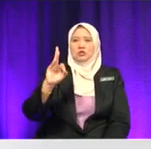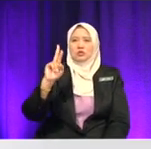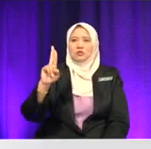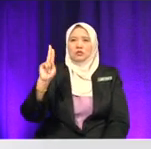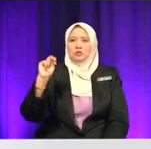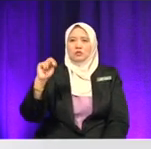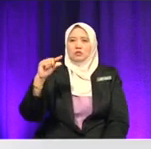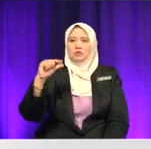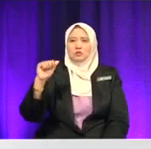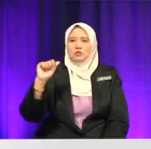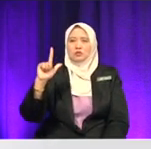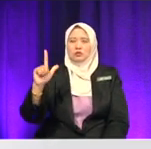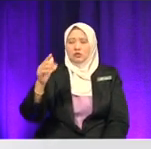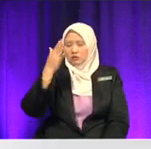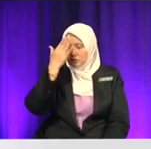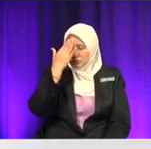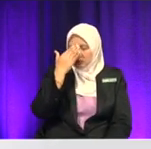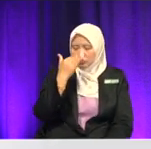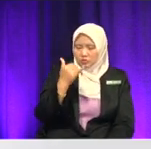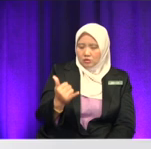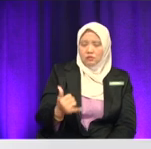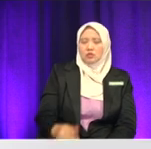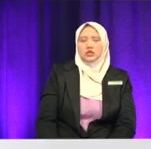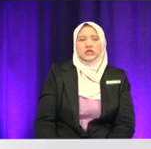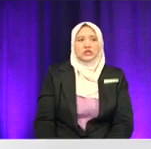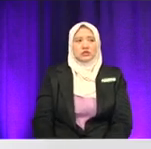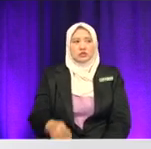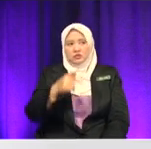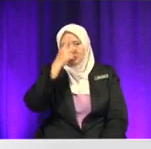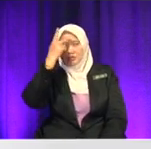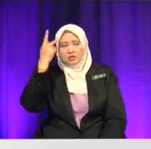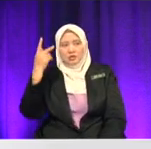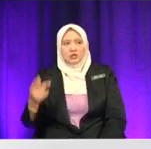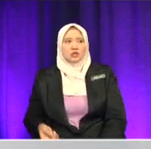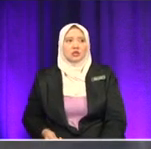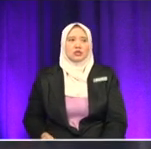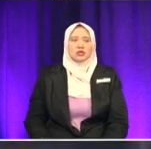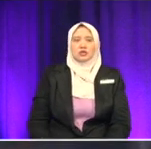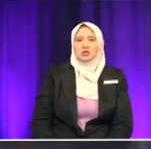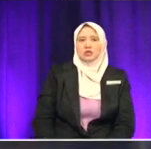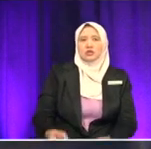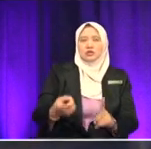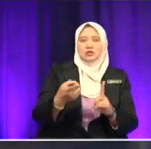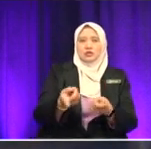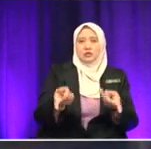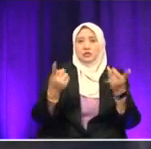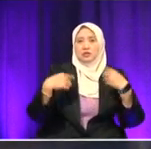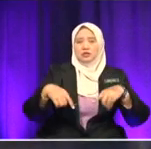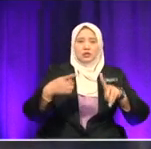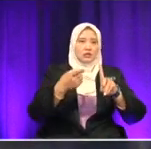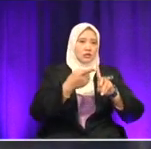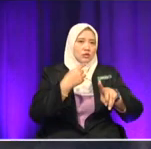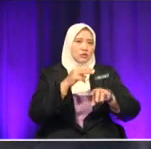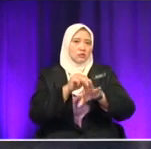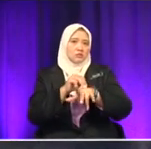penyakit itu datangnya daripada mikroorganisma yang bernama fungi. Bagus, Ifan. Pandai. Jadi tadi kita ada belajar kan,